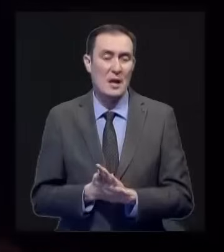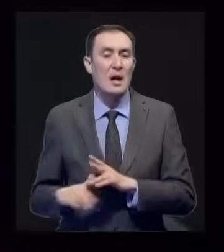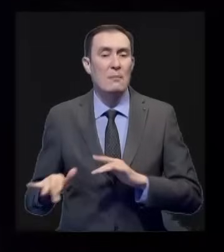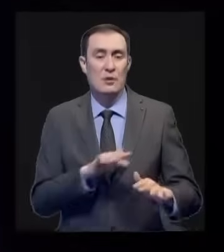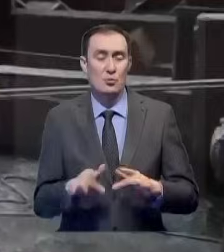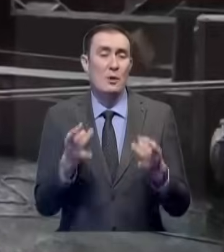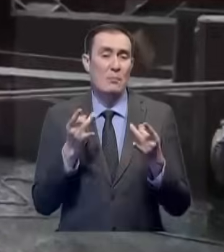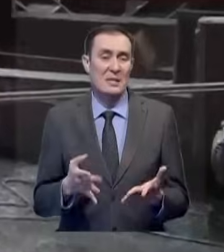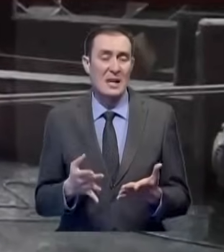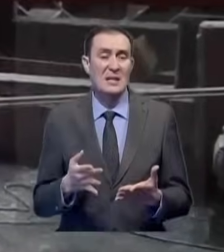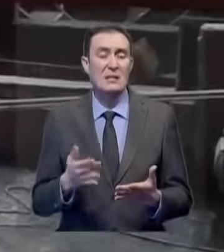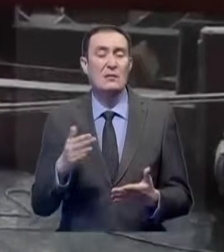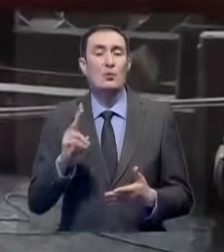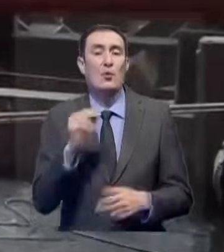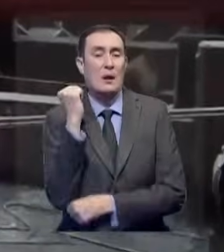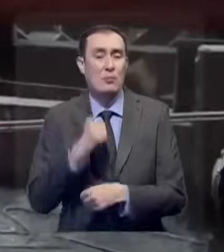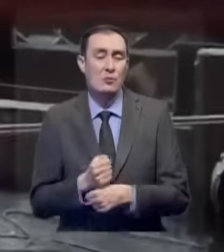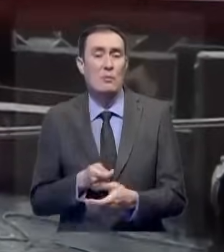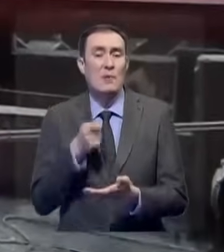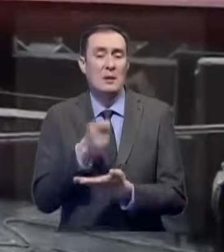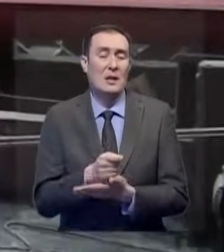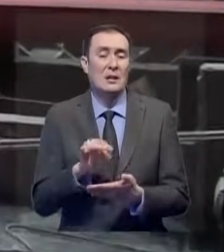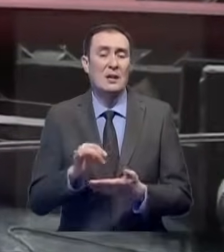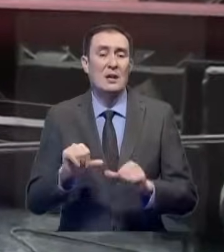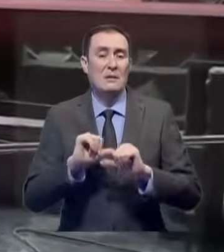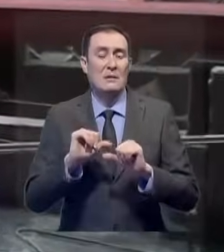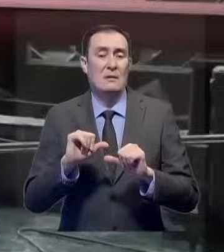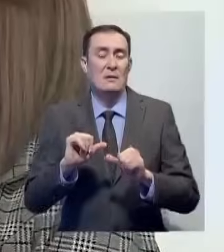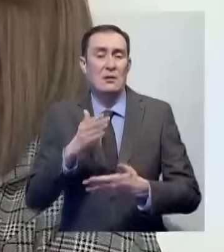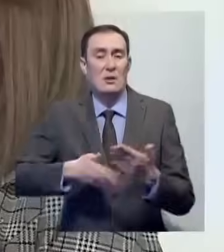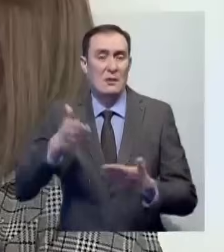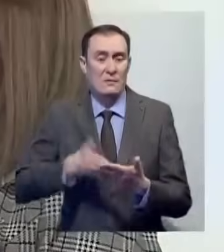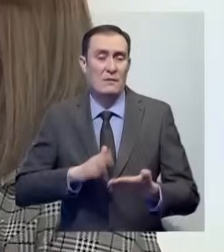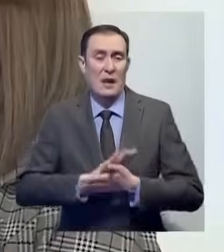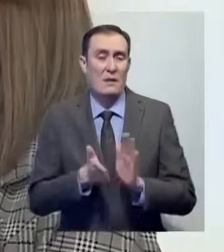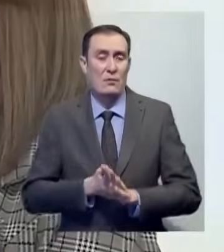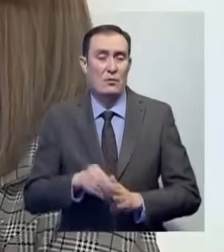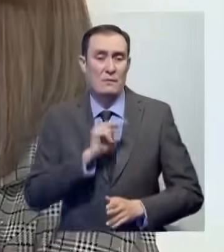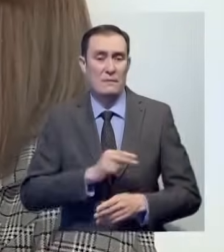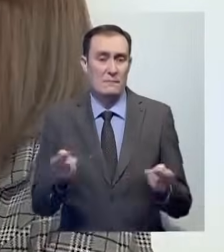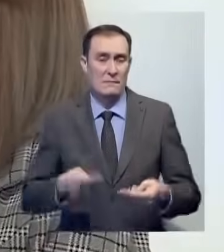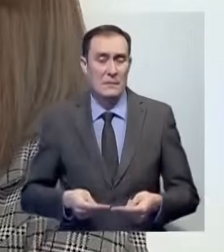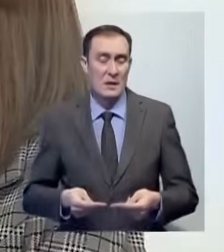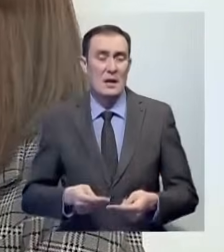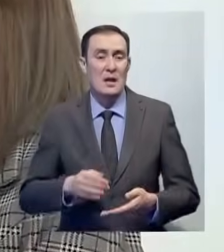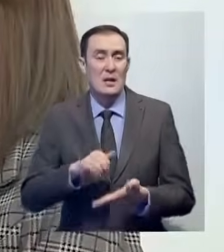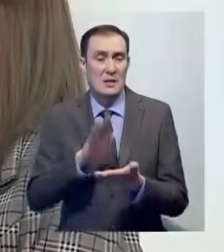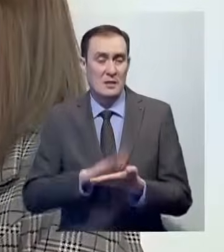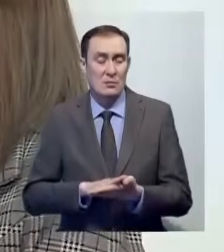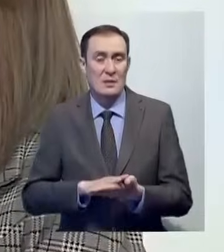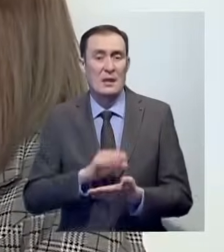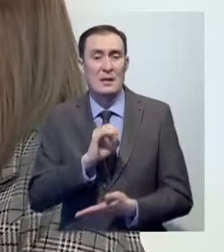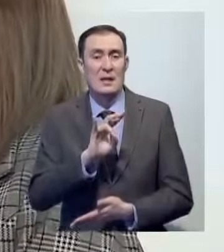Процедура простая. Специалисту вредной профессии надо просто расторгнуть трудовой договор. Данное расторжение трудового договора регистрируется на